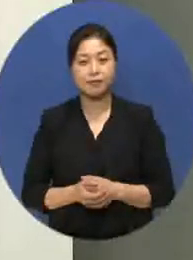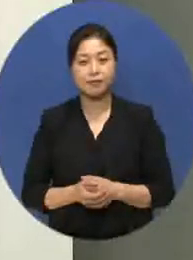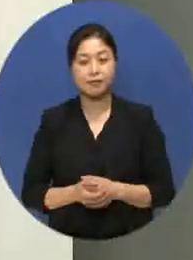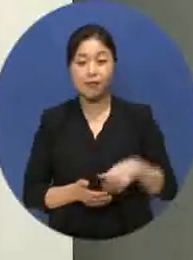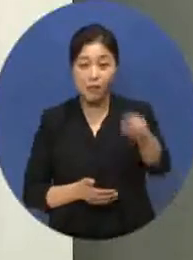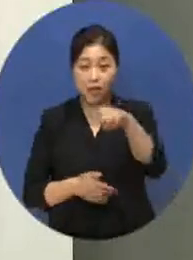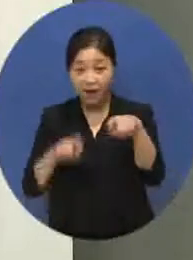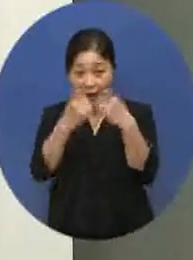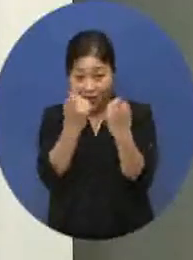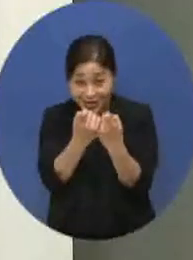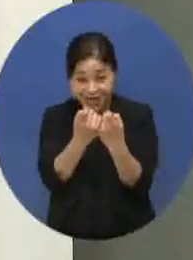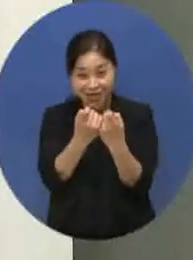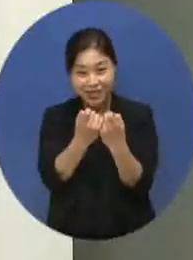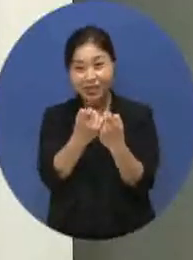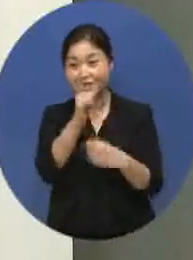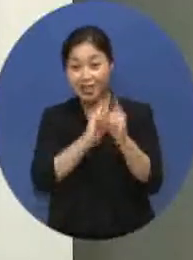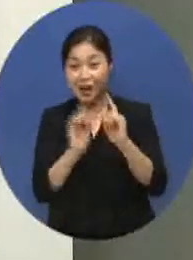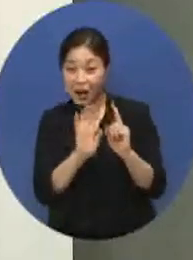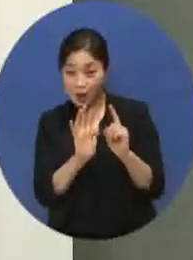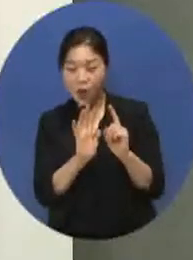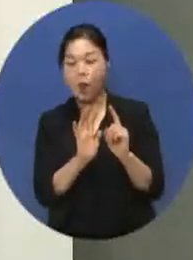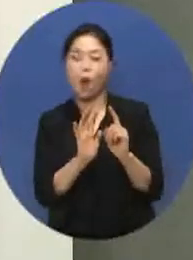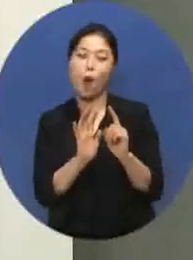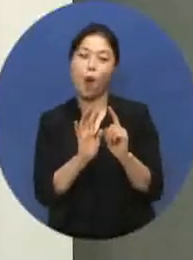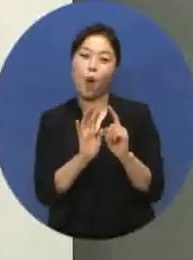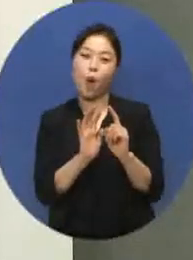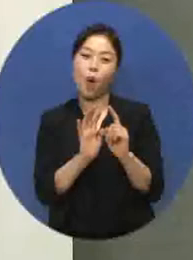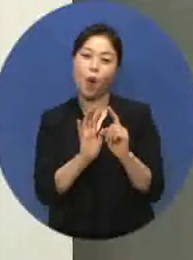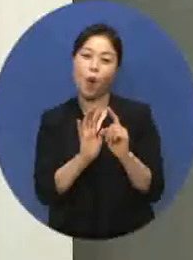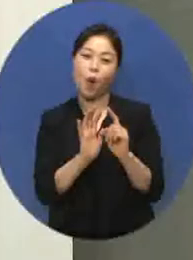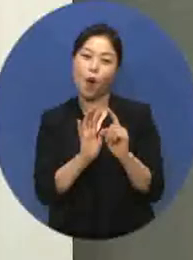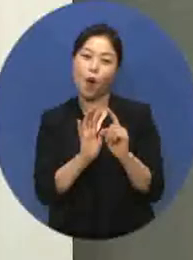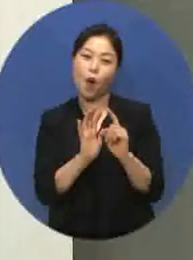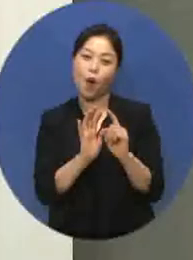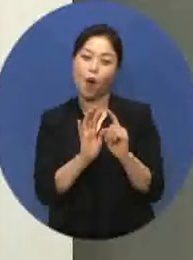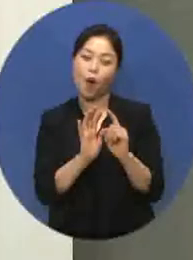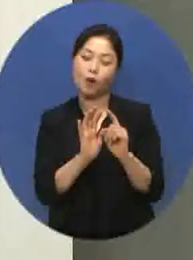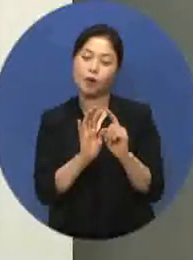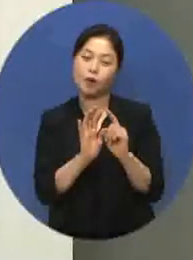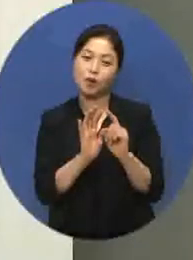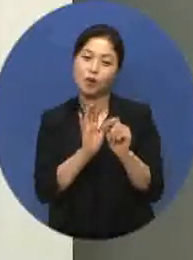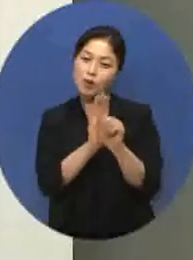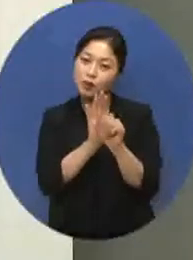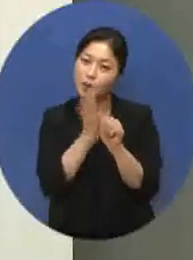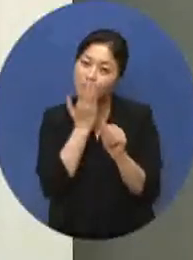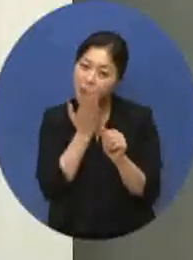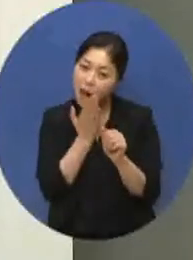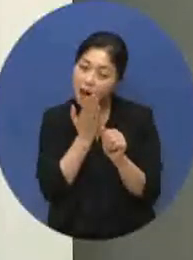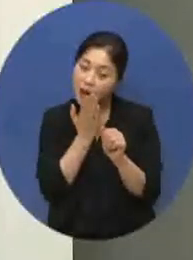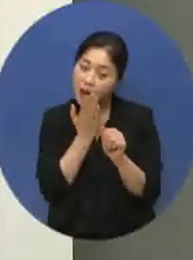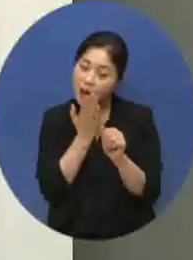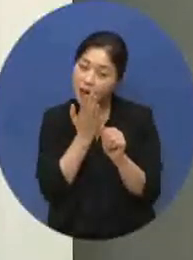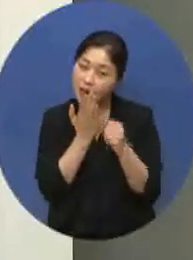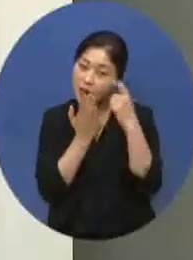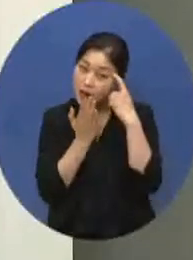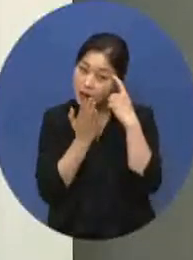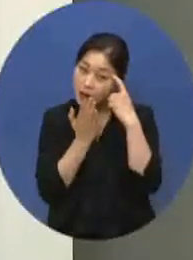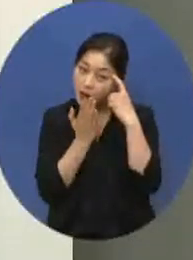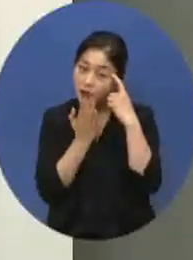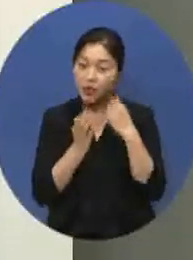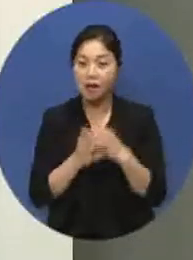분들에게는 개인이 신청을 안 해도 좀 도움이 될 수 있다고 생각하면은 객관성을